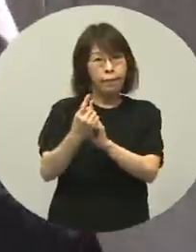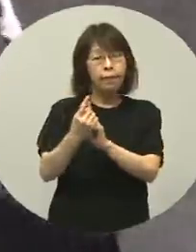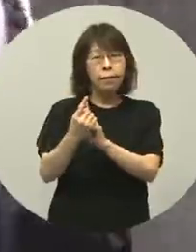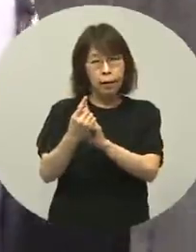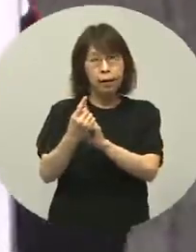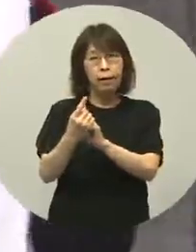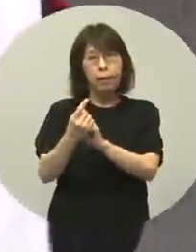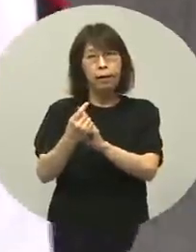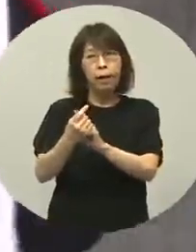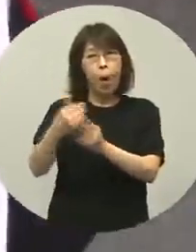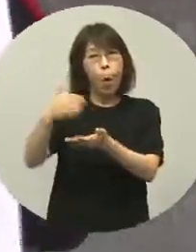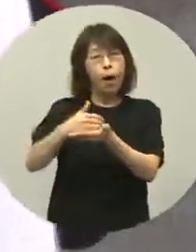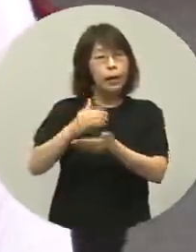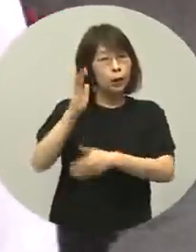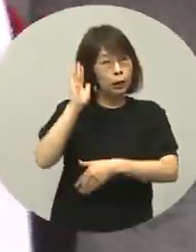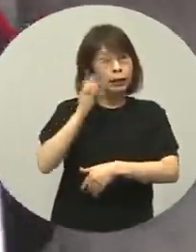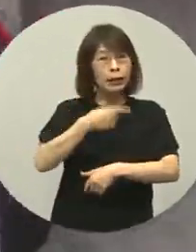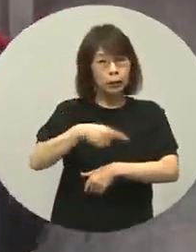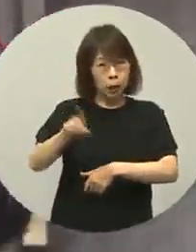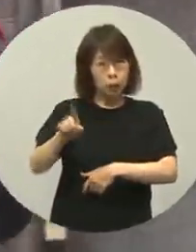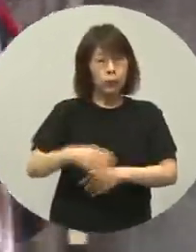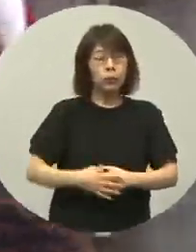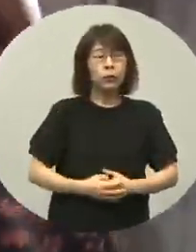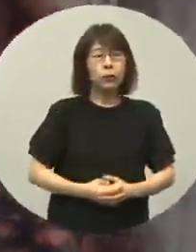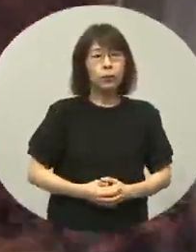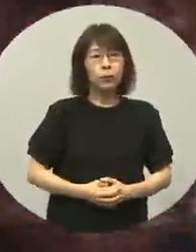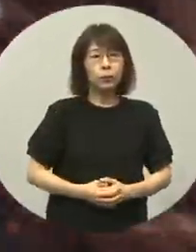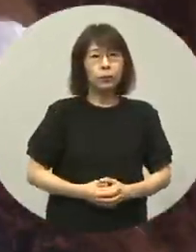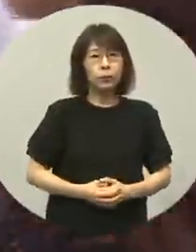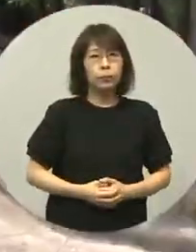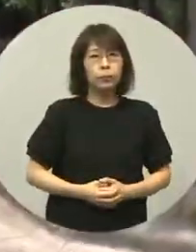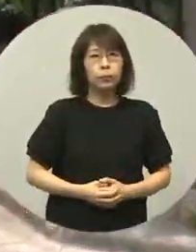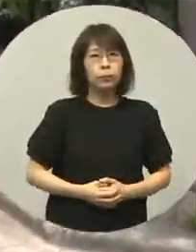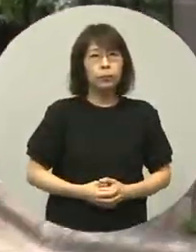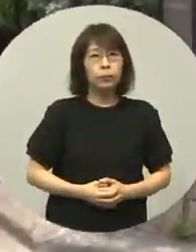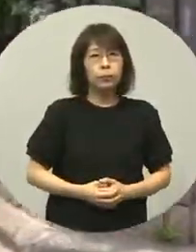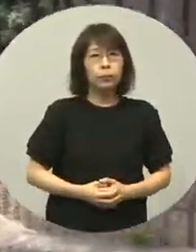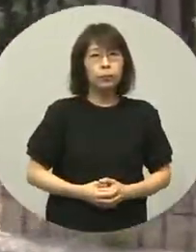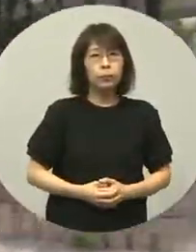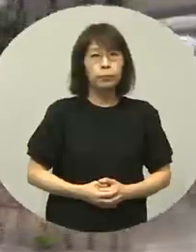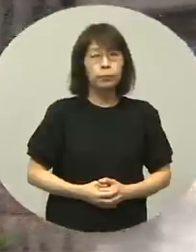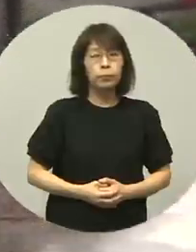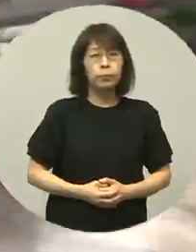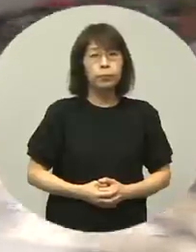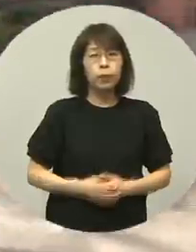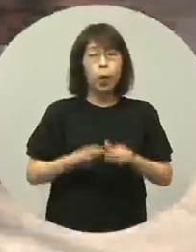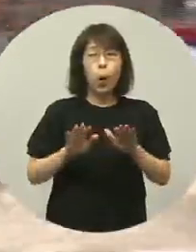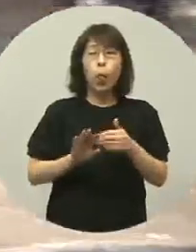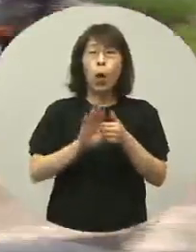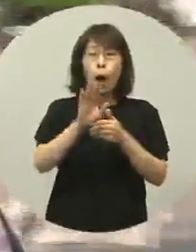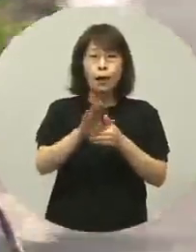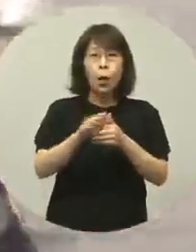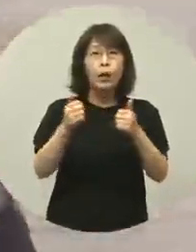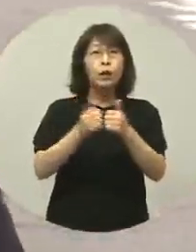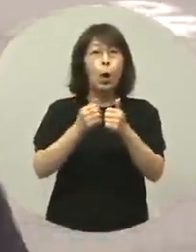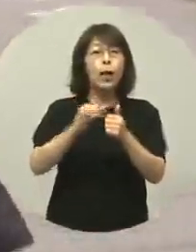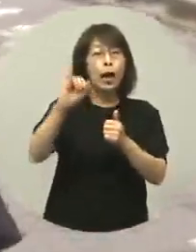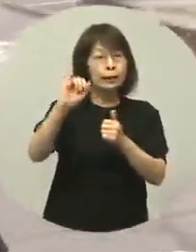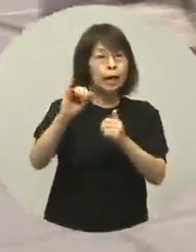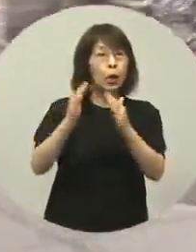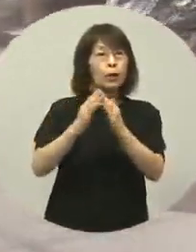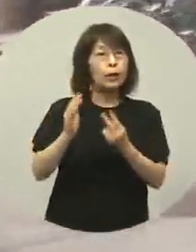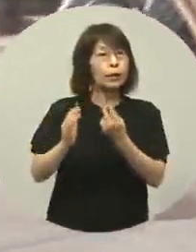から行きたいと思ってます。 あ、もう今まさに行かれるんですね。 この後は相談者のご自宅へ。